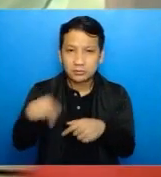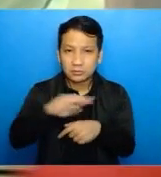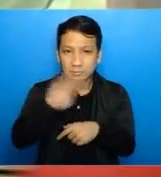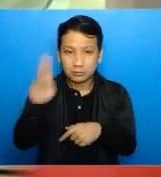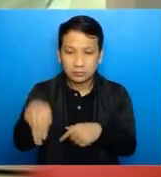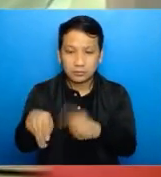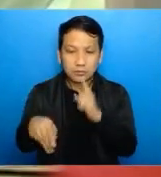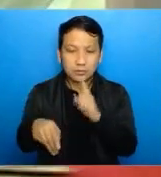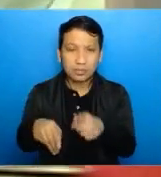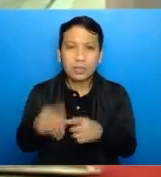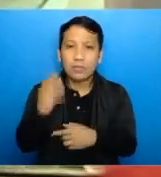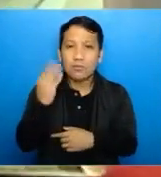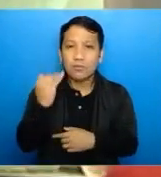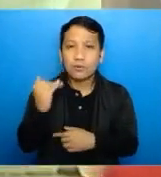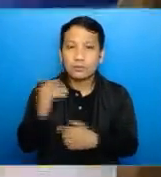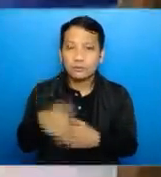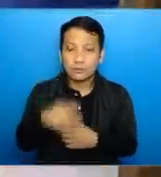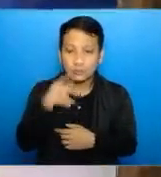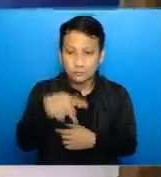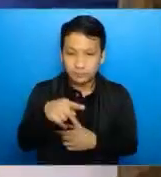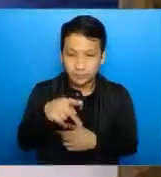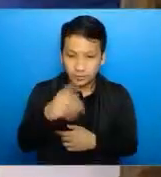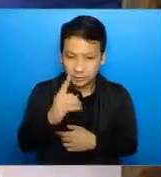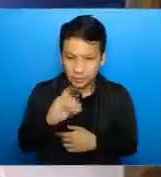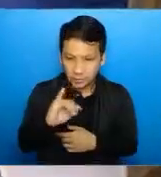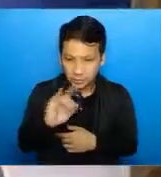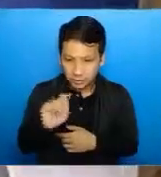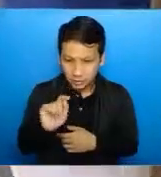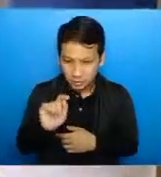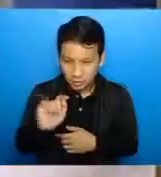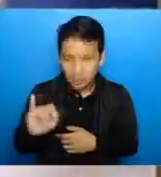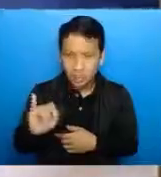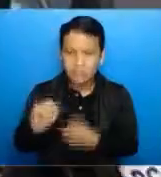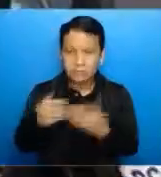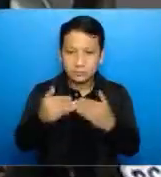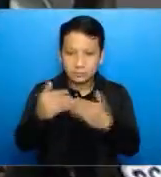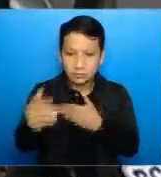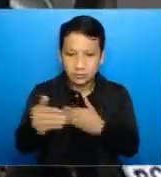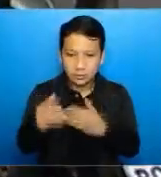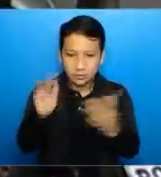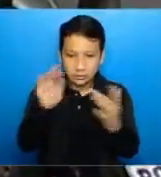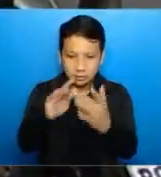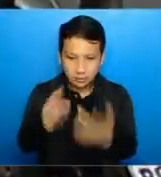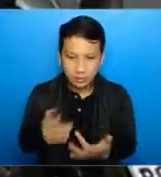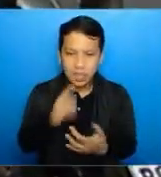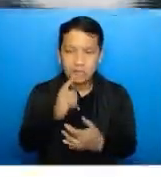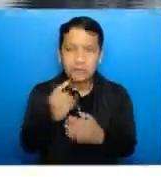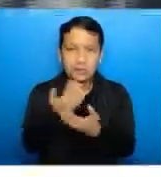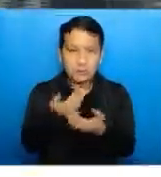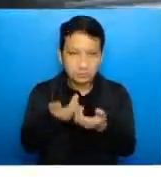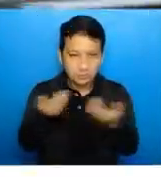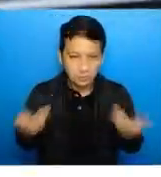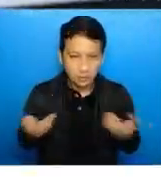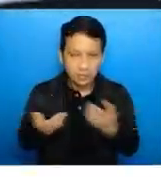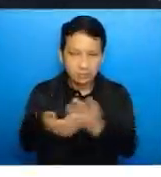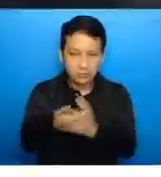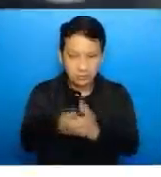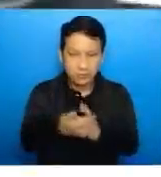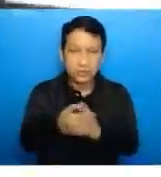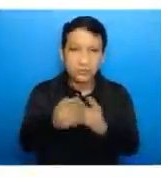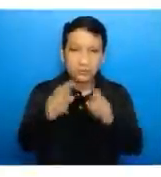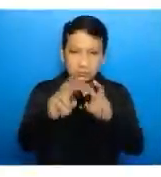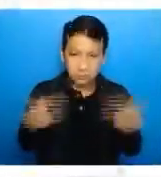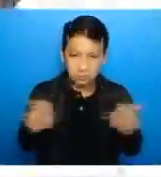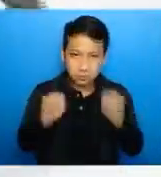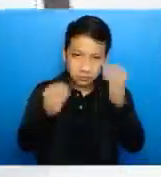naman daw ang PDITR o ang Prevention, Detection, Isolation, Treatment and Reintegration